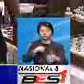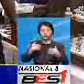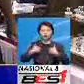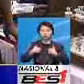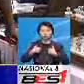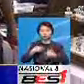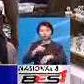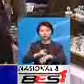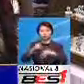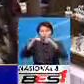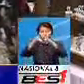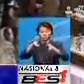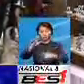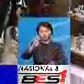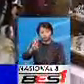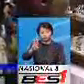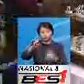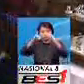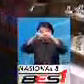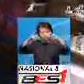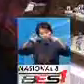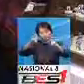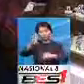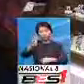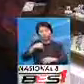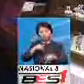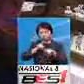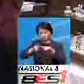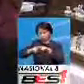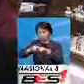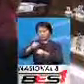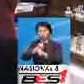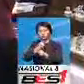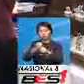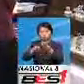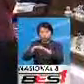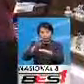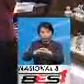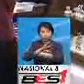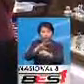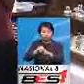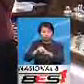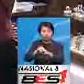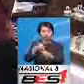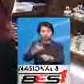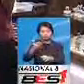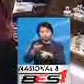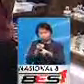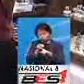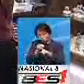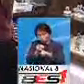di Kemah B di mana ada berpelbagai aneka kraf tangan termasuklah barangan-barangan seperti